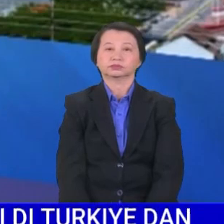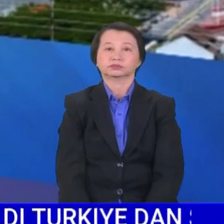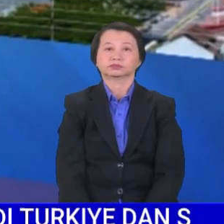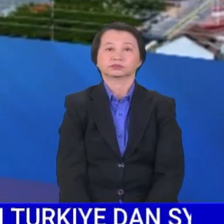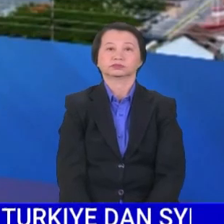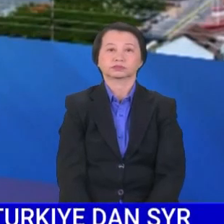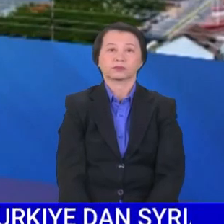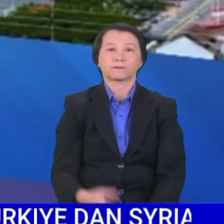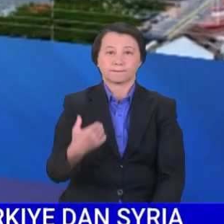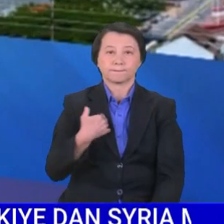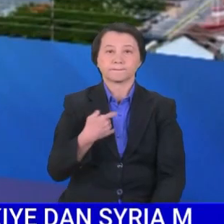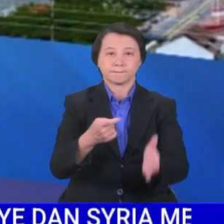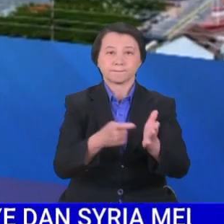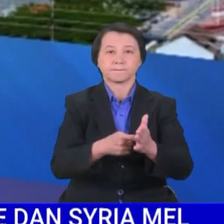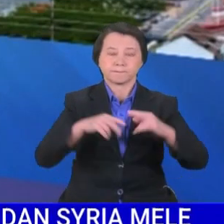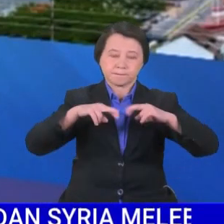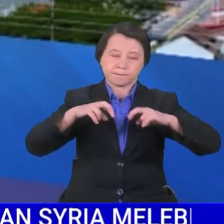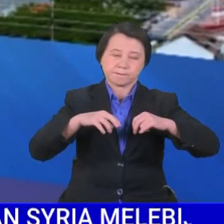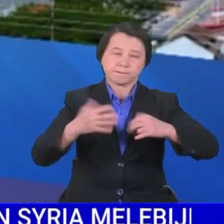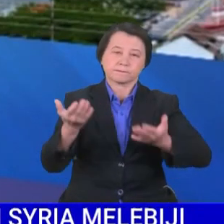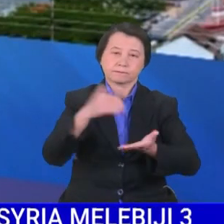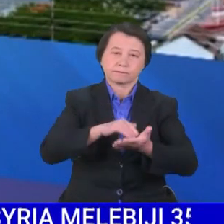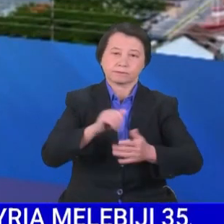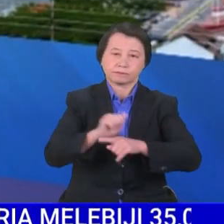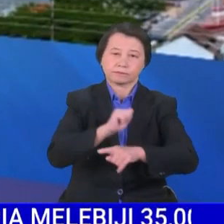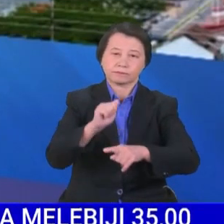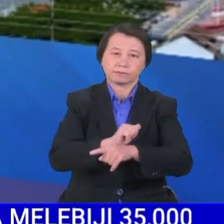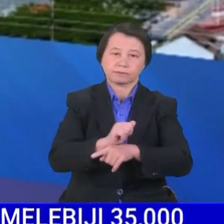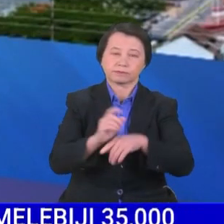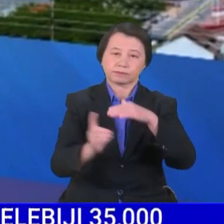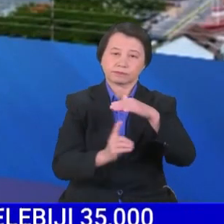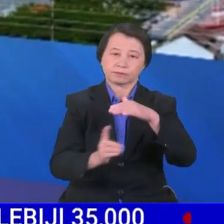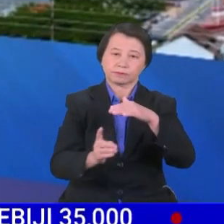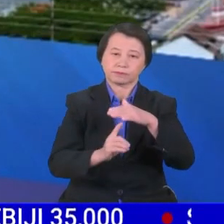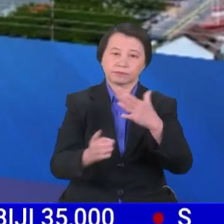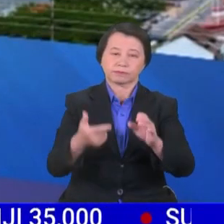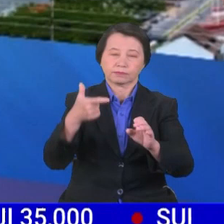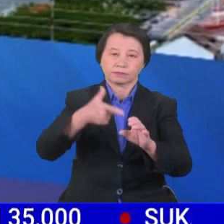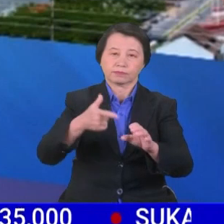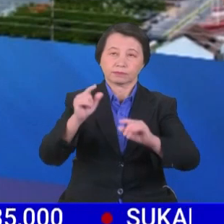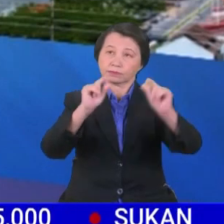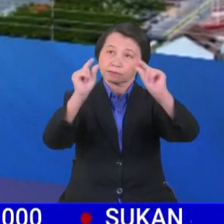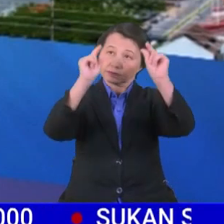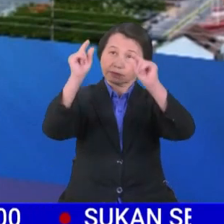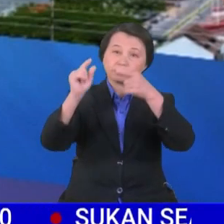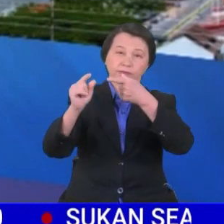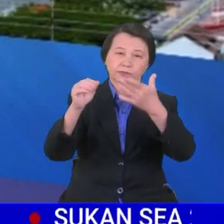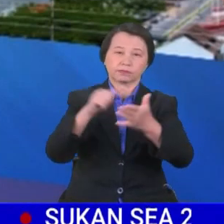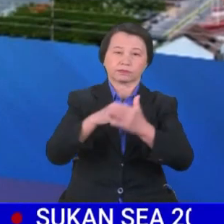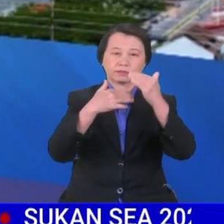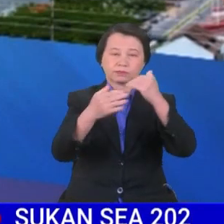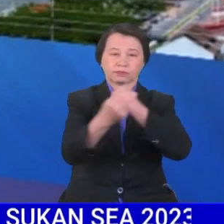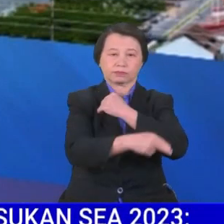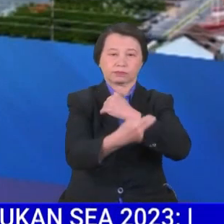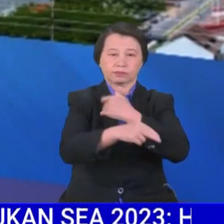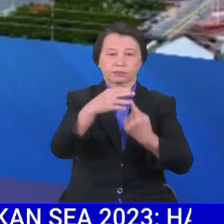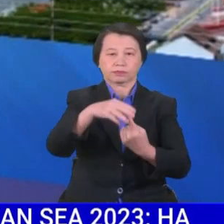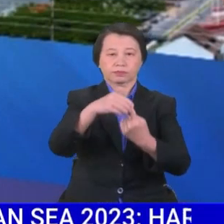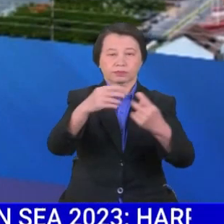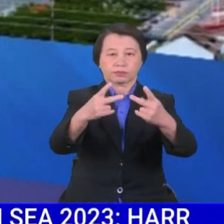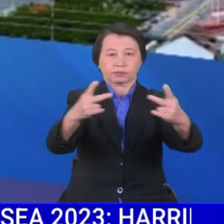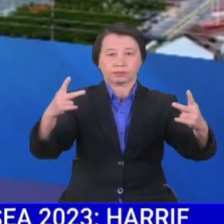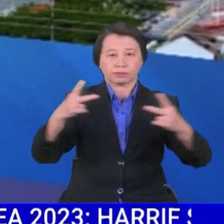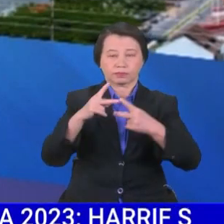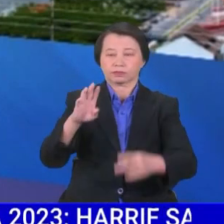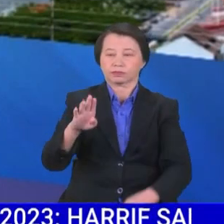terdapat keperluan untuk mengkaji semula amalan dan dasar industri minyak dan gas ide anda di peringkat Negeri khususnya di